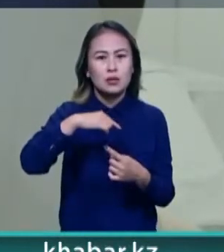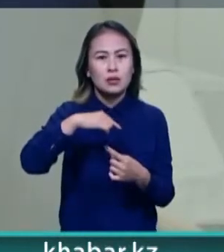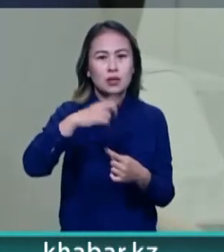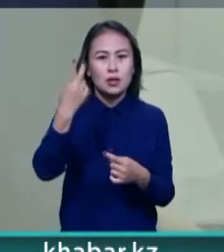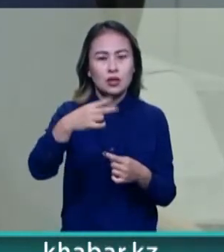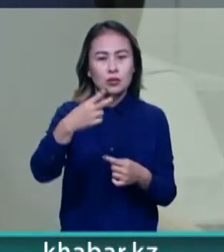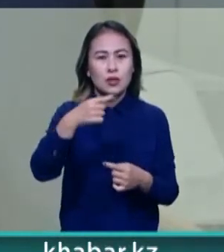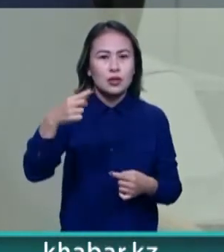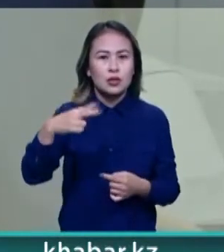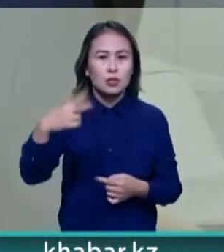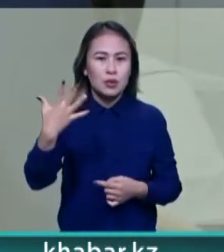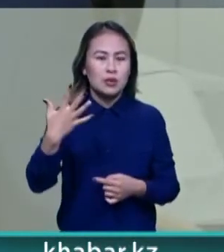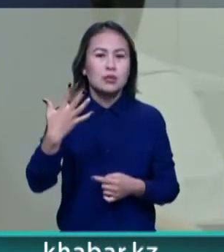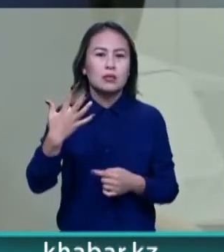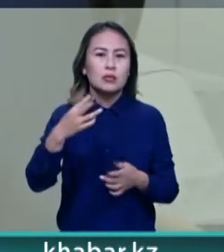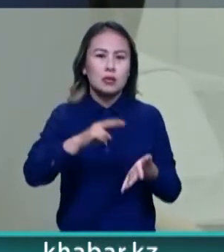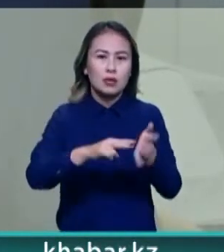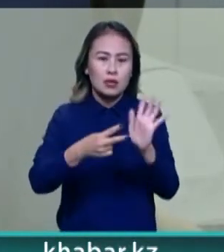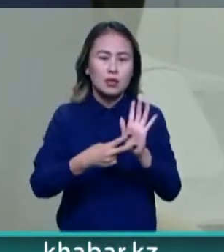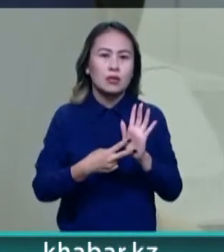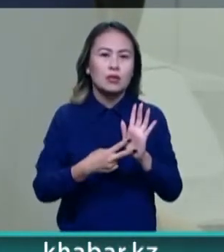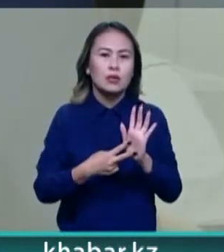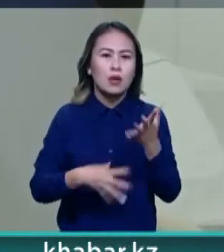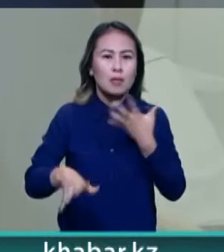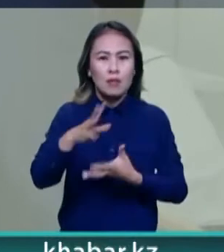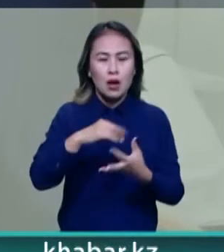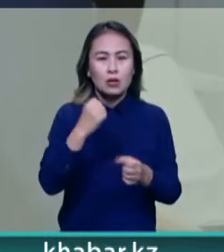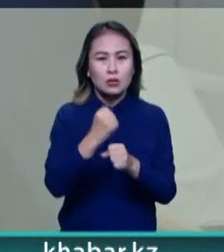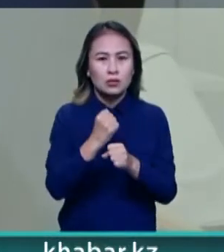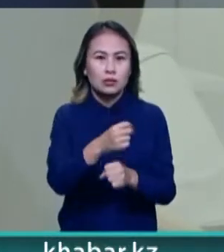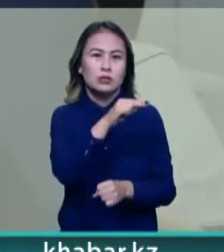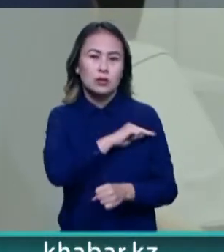бизнестің 2025 жол картасы бағдарламасының аясындағы барлық атқарылатын қызмет